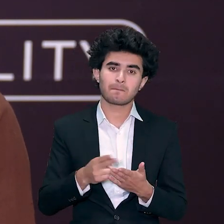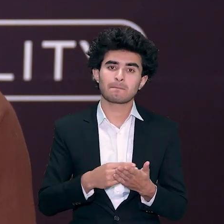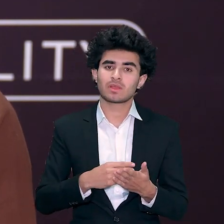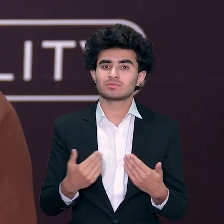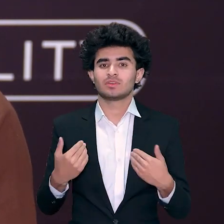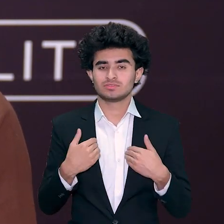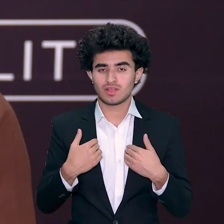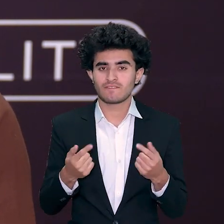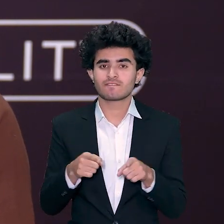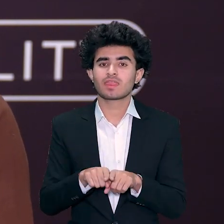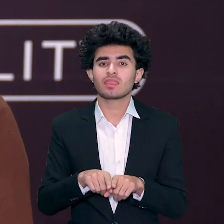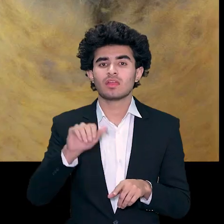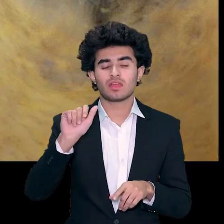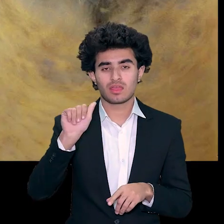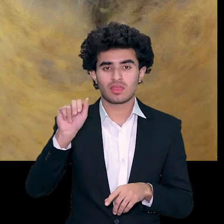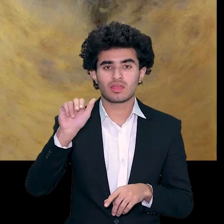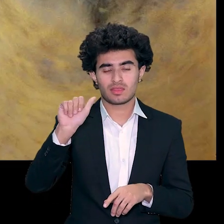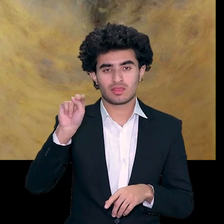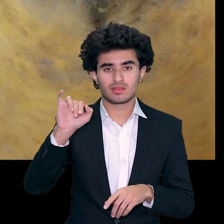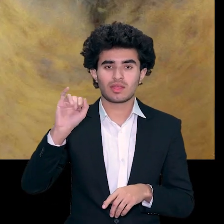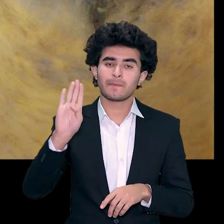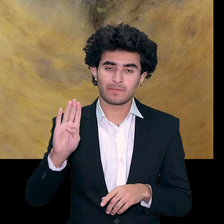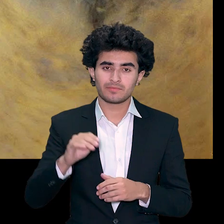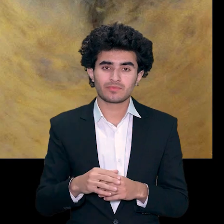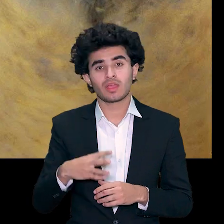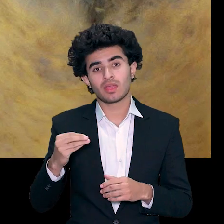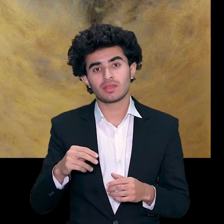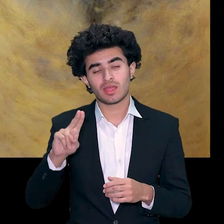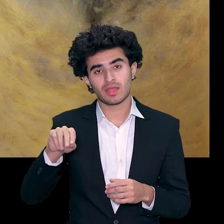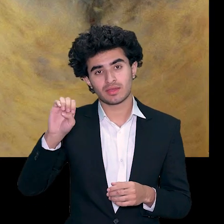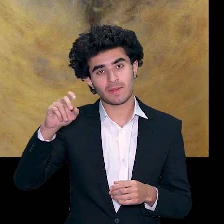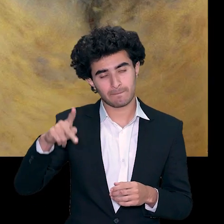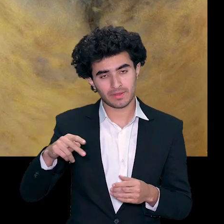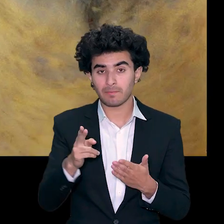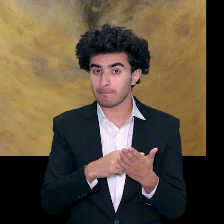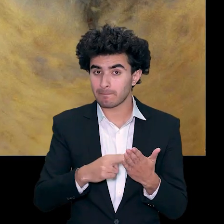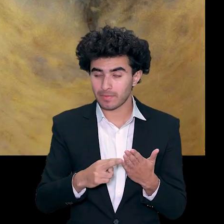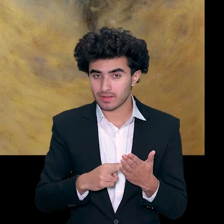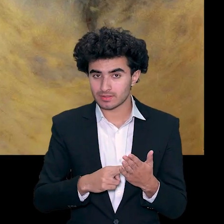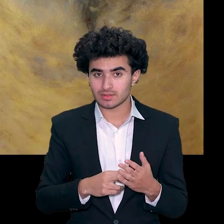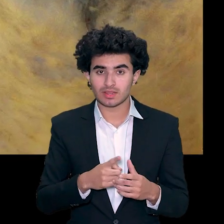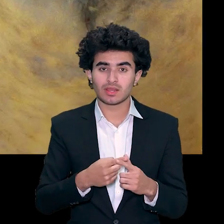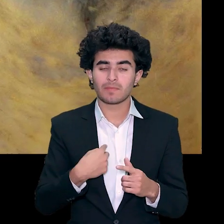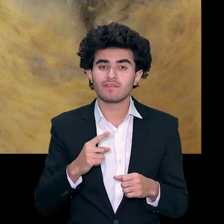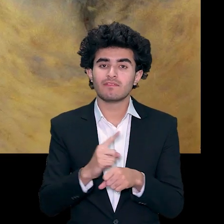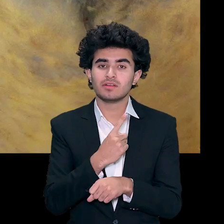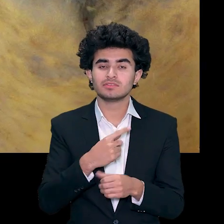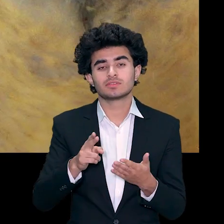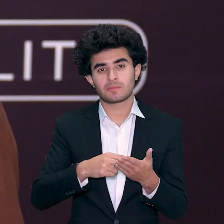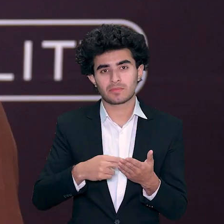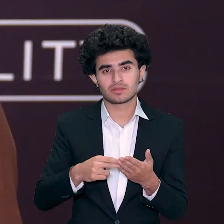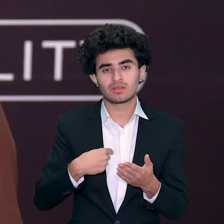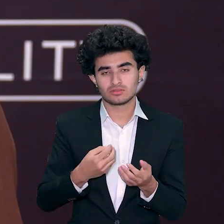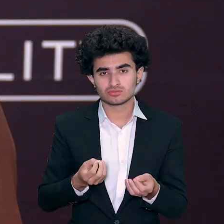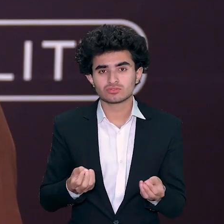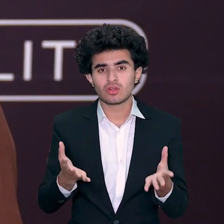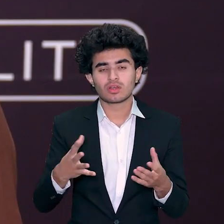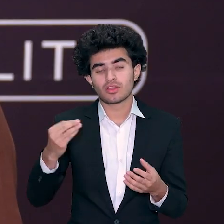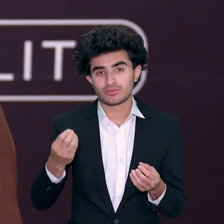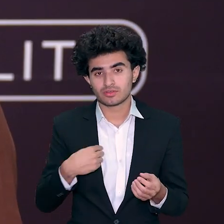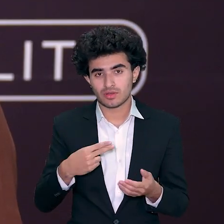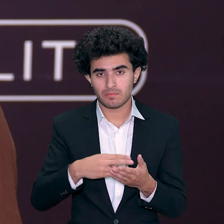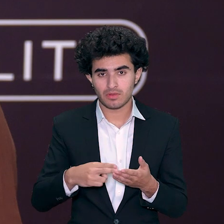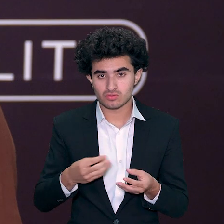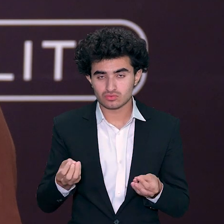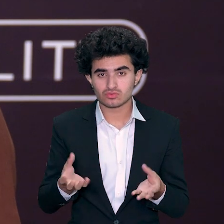زندگی میں اس چیز کی کمی رہی ہے. تو آئی پینٹ مائی سیلف ود ہنی بی. اور پھر